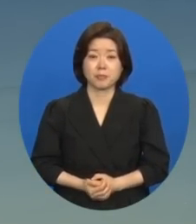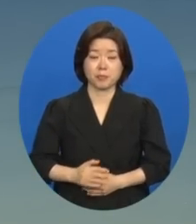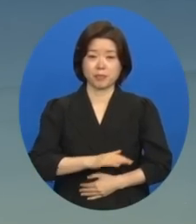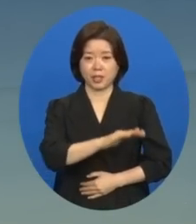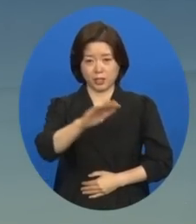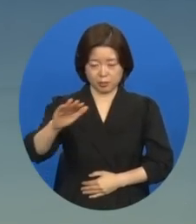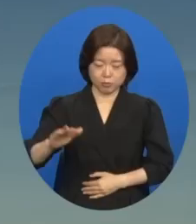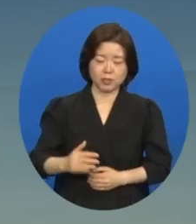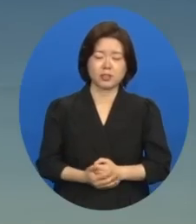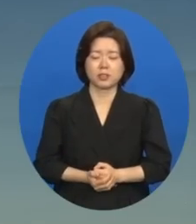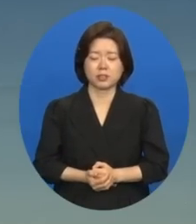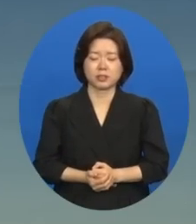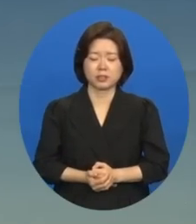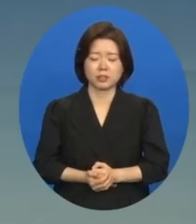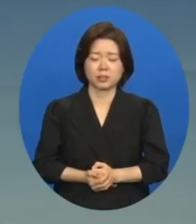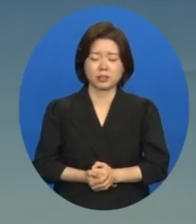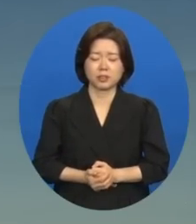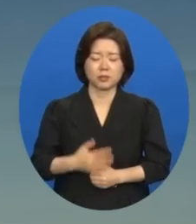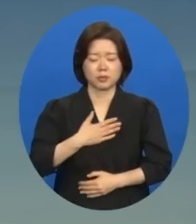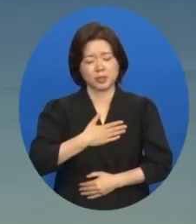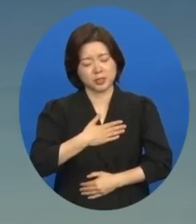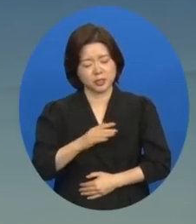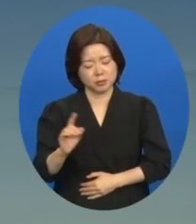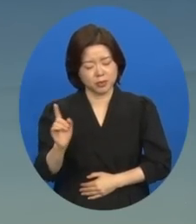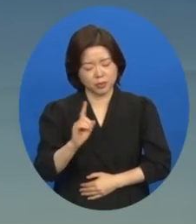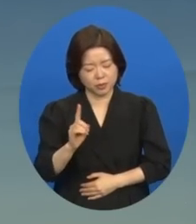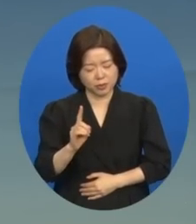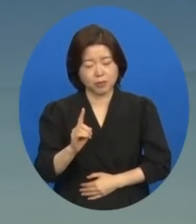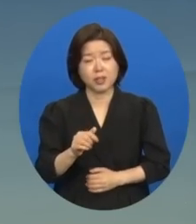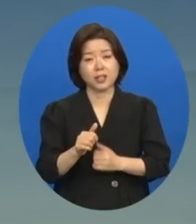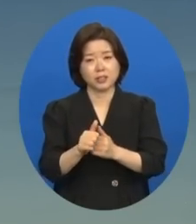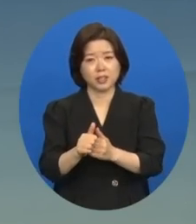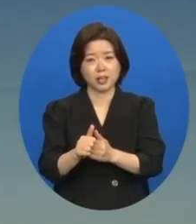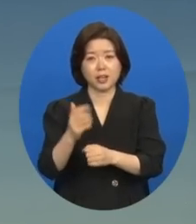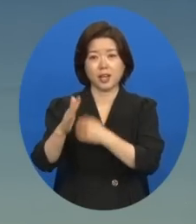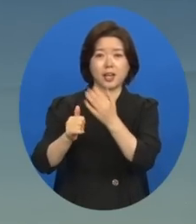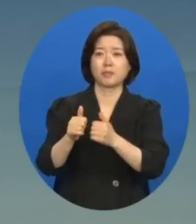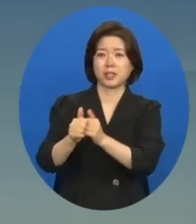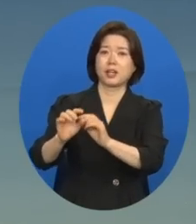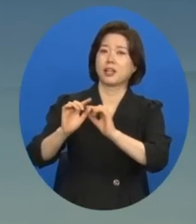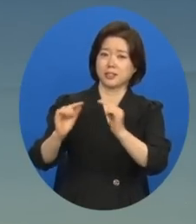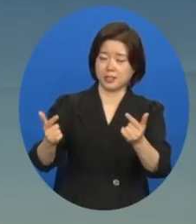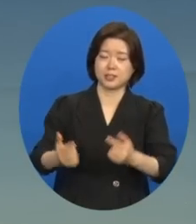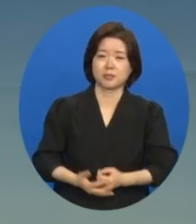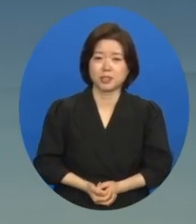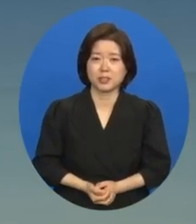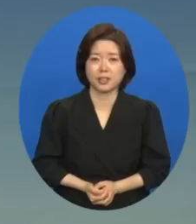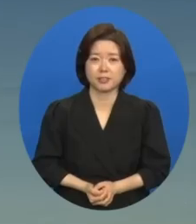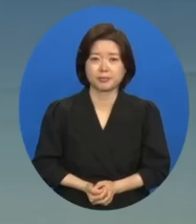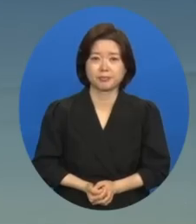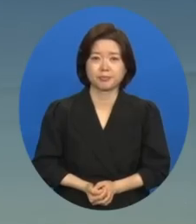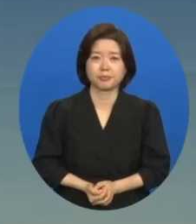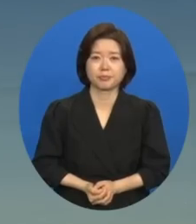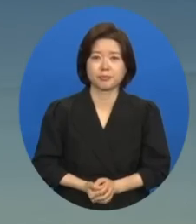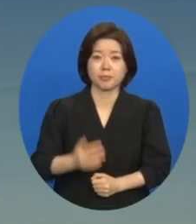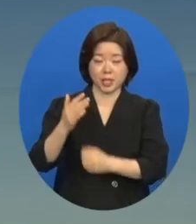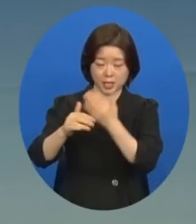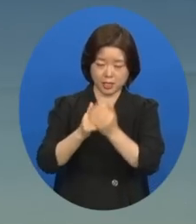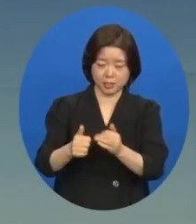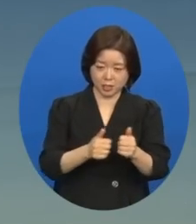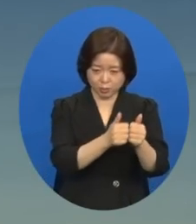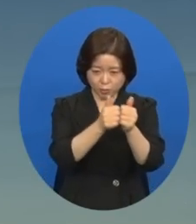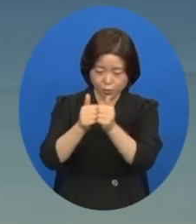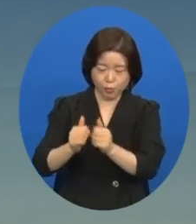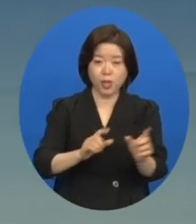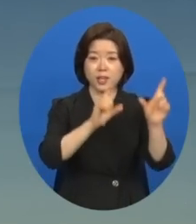우리는 우리의 기분의 어떠함으로 하나님을 따라가는 삶을 살지 않습니다. 하나님과 동행하는